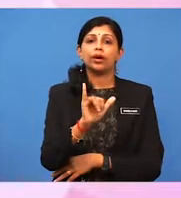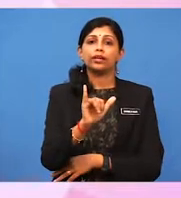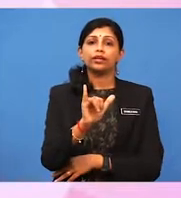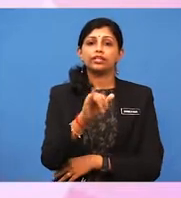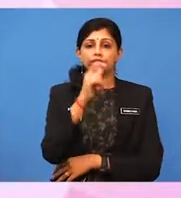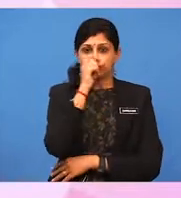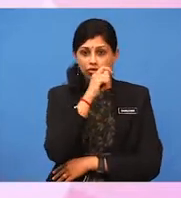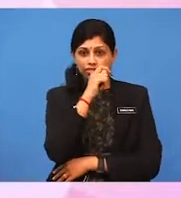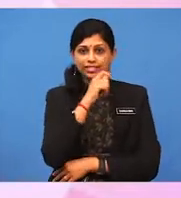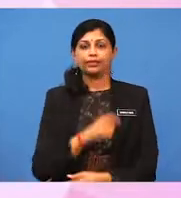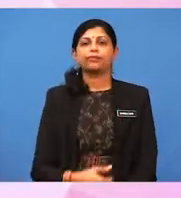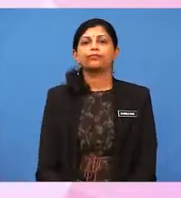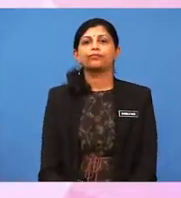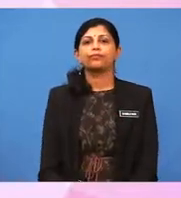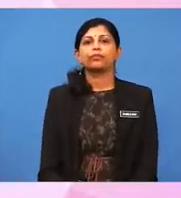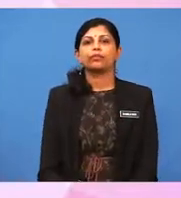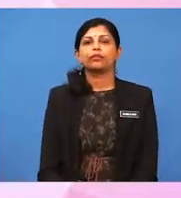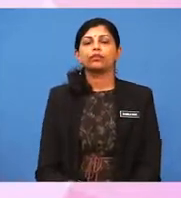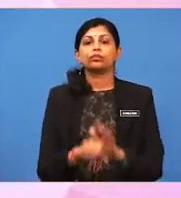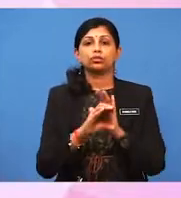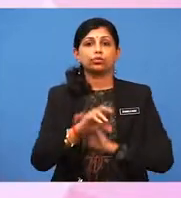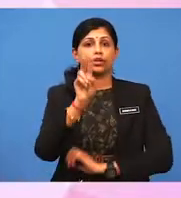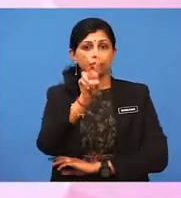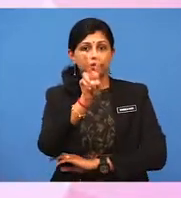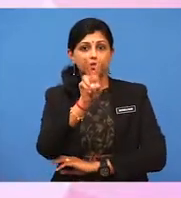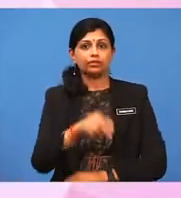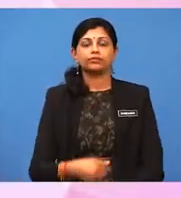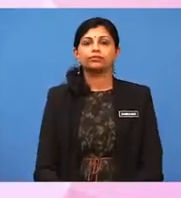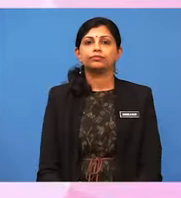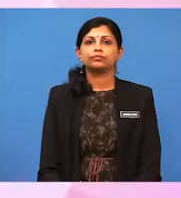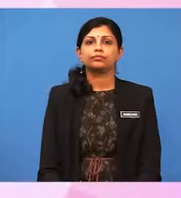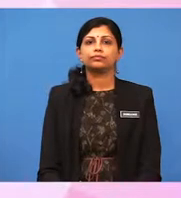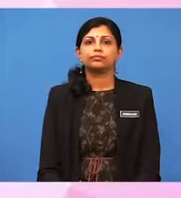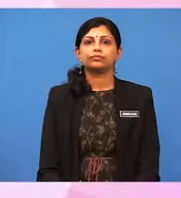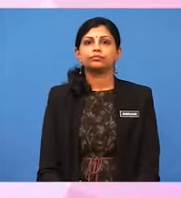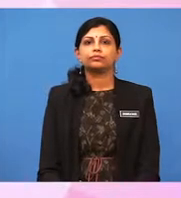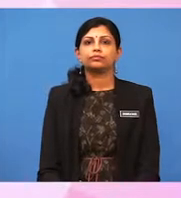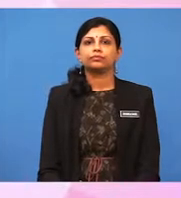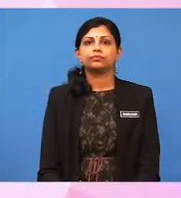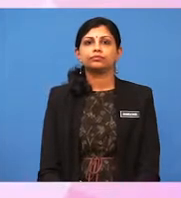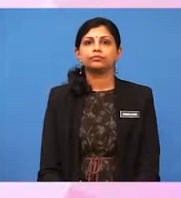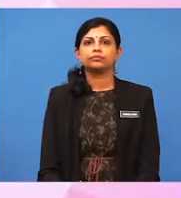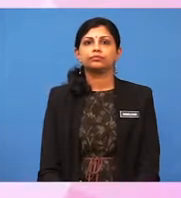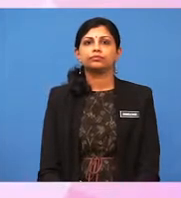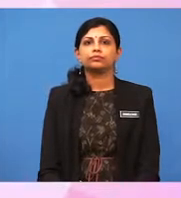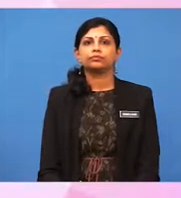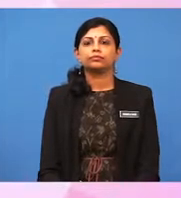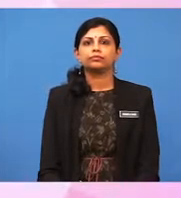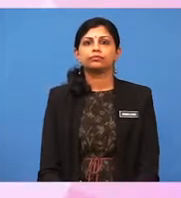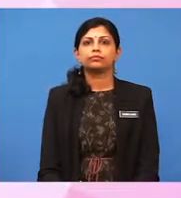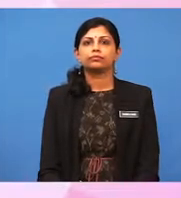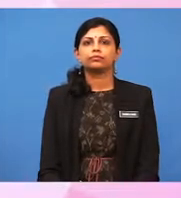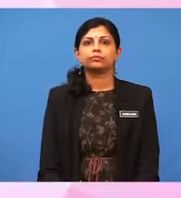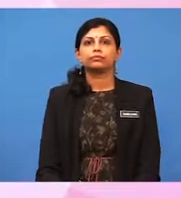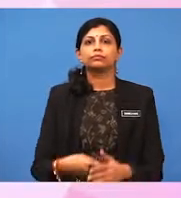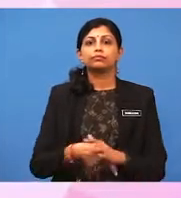false. Berikutnya contoh yang kedua. P sama dengan 100 bermaksud nilai